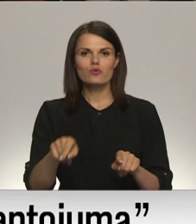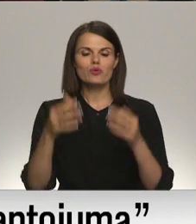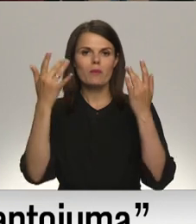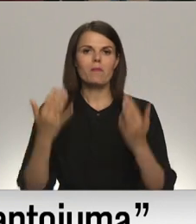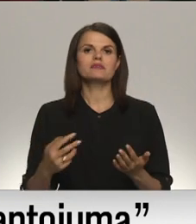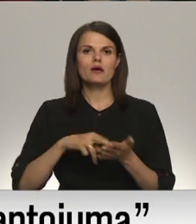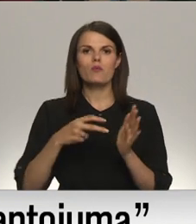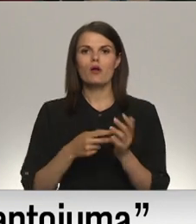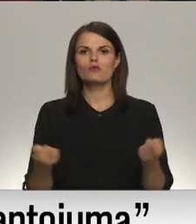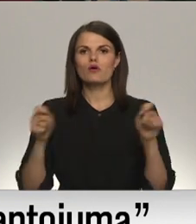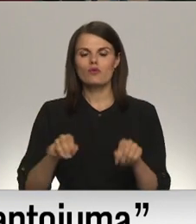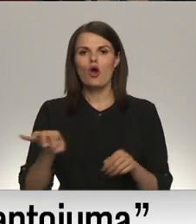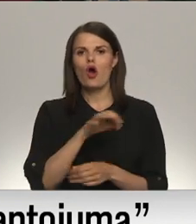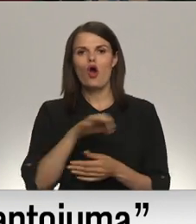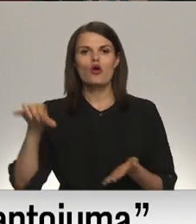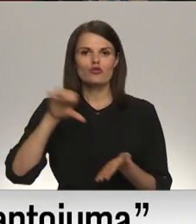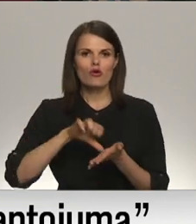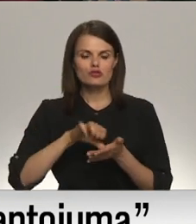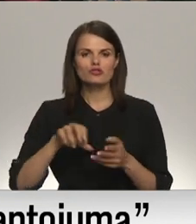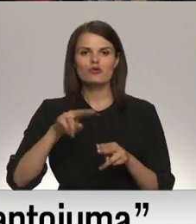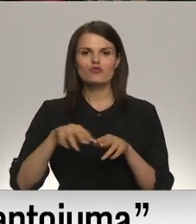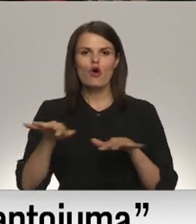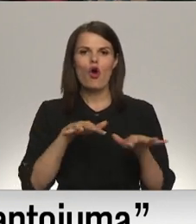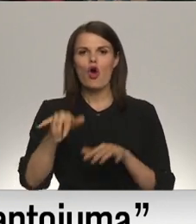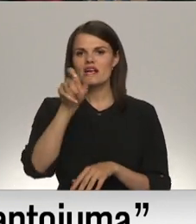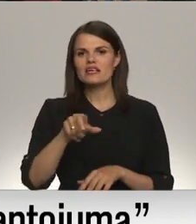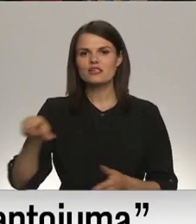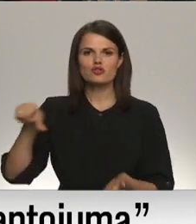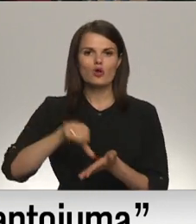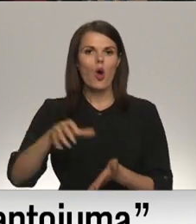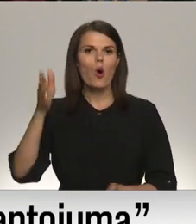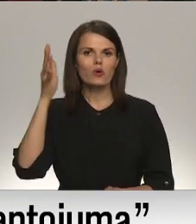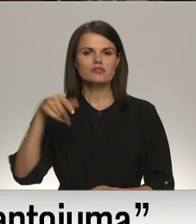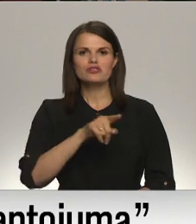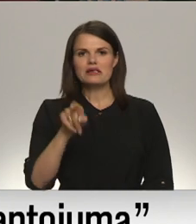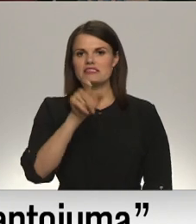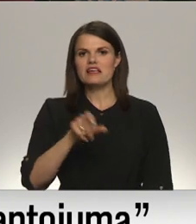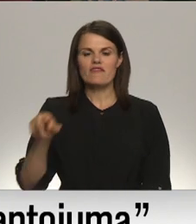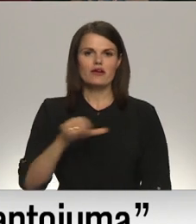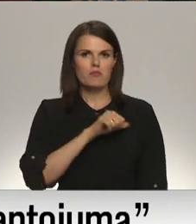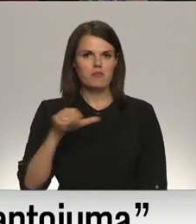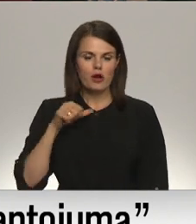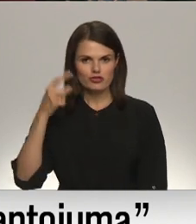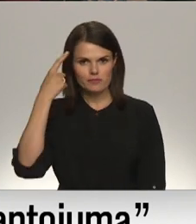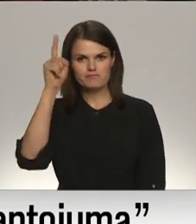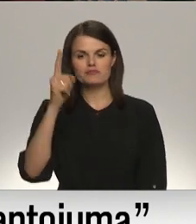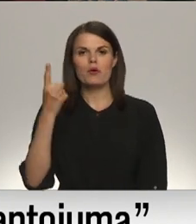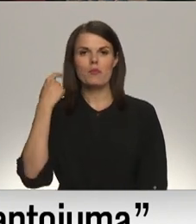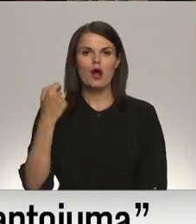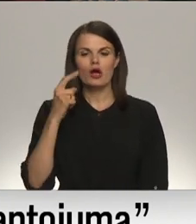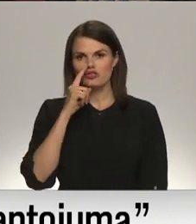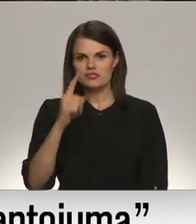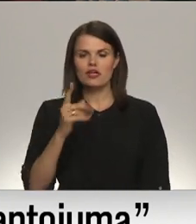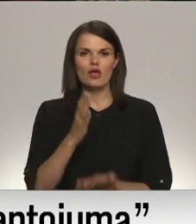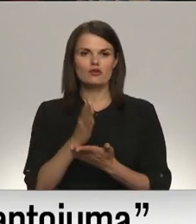ar koncertu un organizatoru uzrunām. Piebildīšu, ka šī ir pilsoniska iniciatīva, kas radās pēc pagājušās